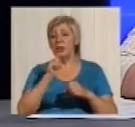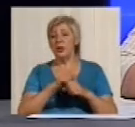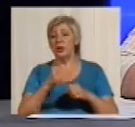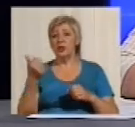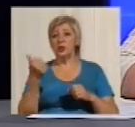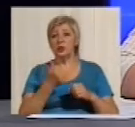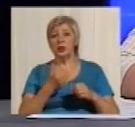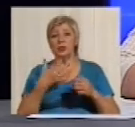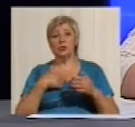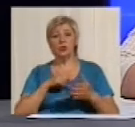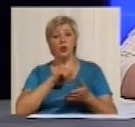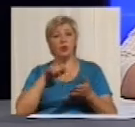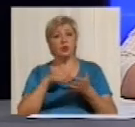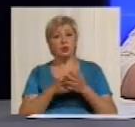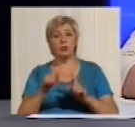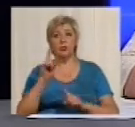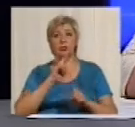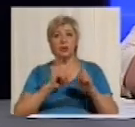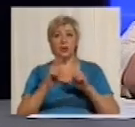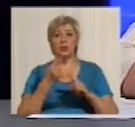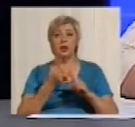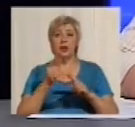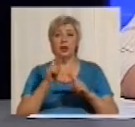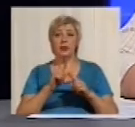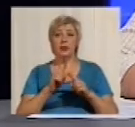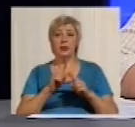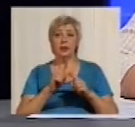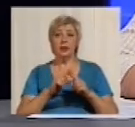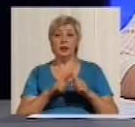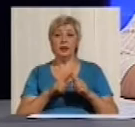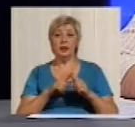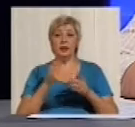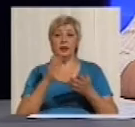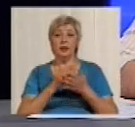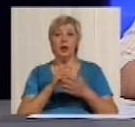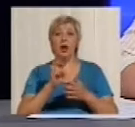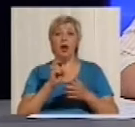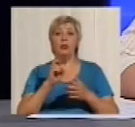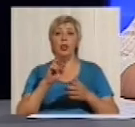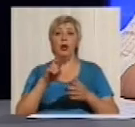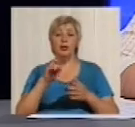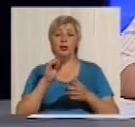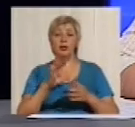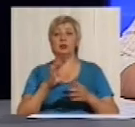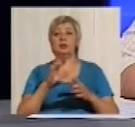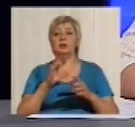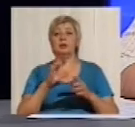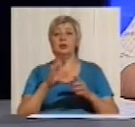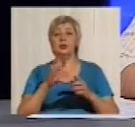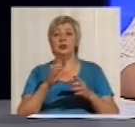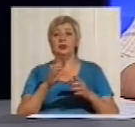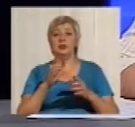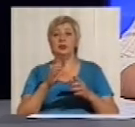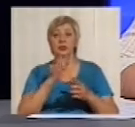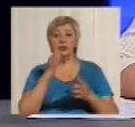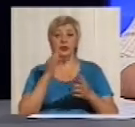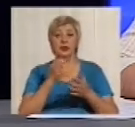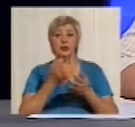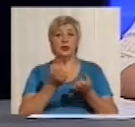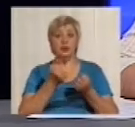коментарем у міську раду, яка є балансоутримувачем цієї школи номер 10. На жаль, ніякої відповіді вони не